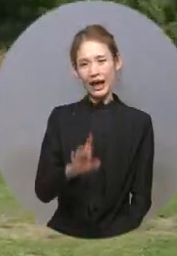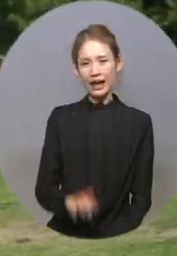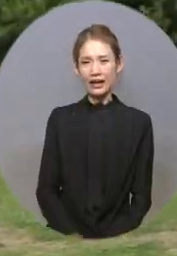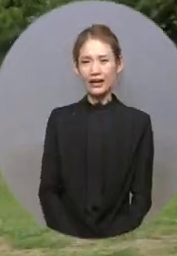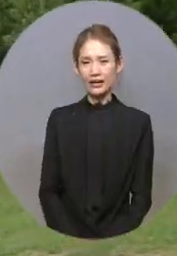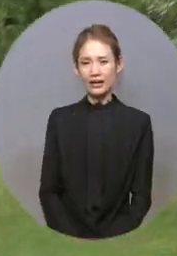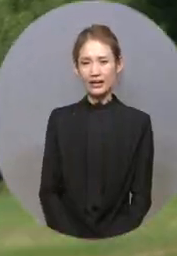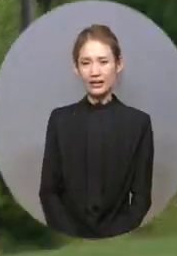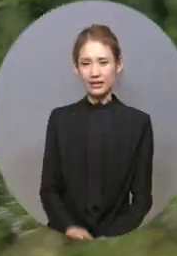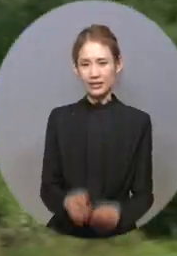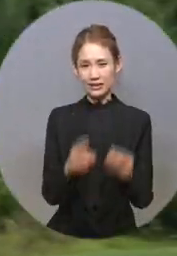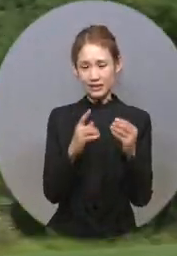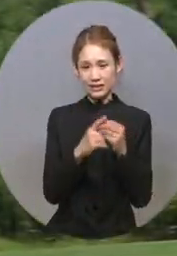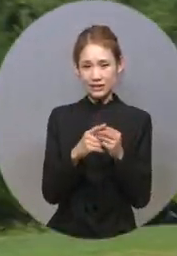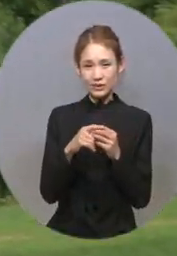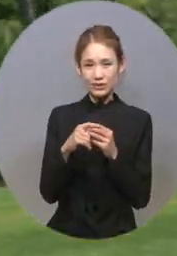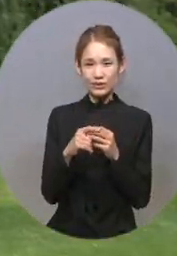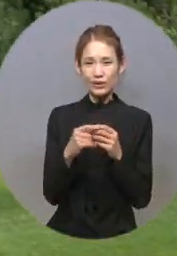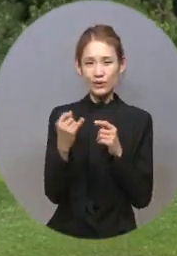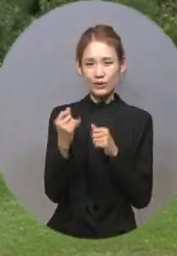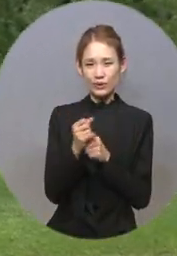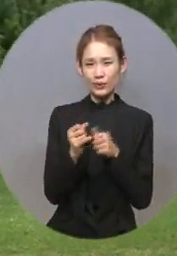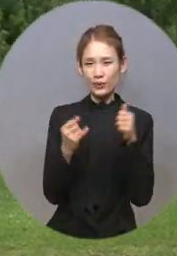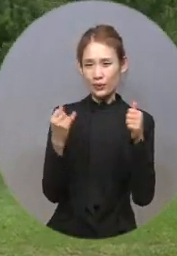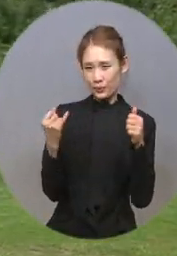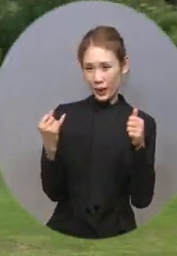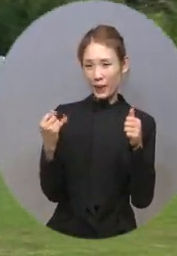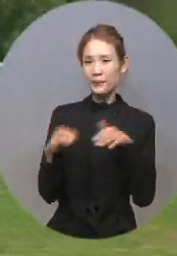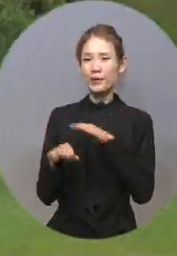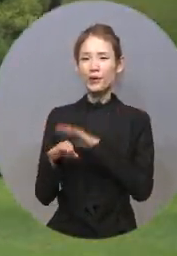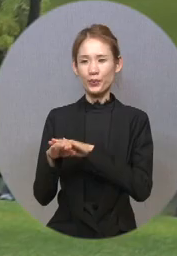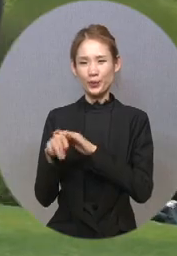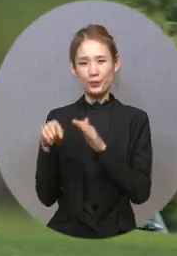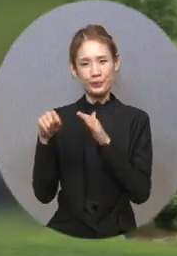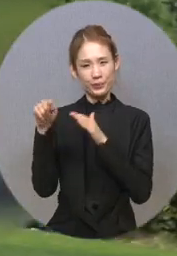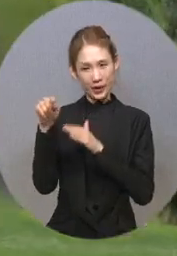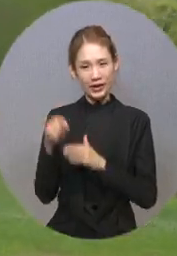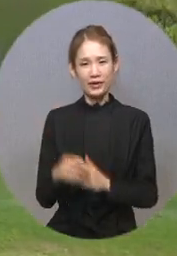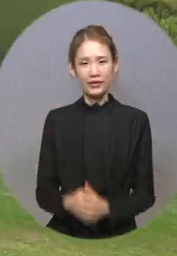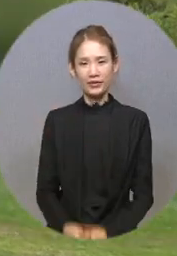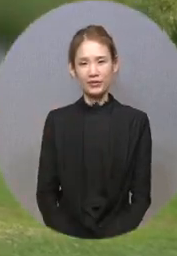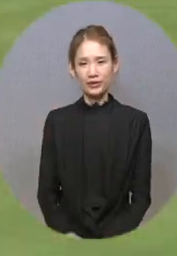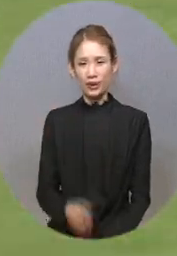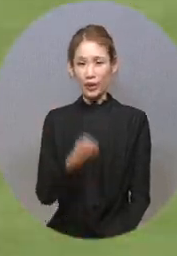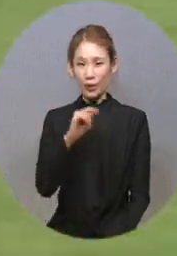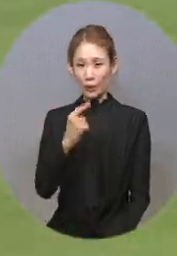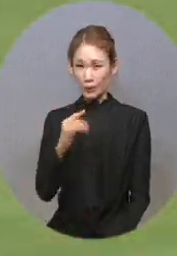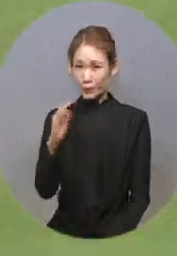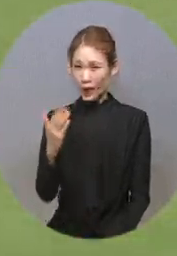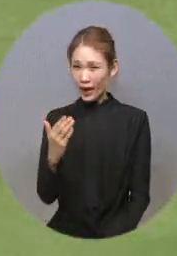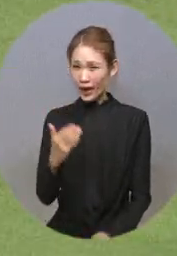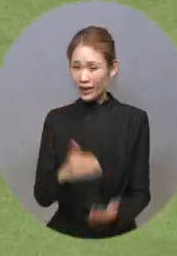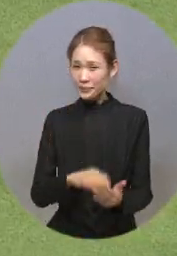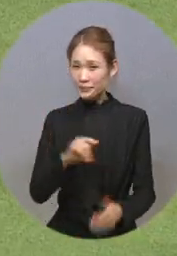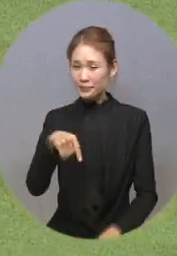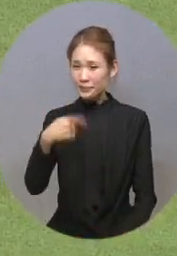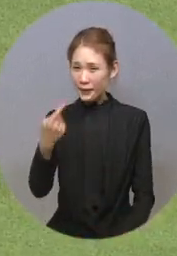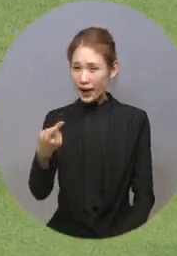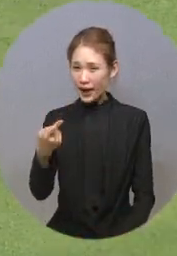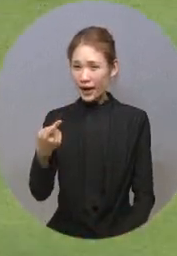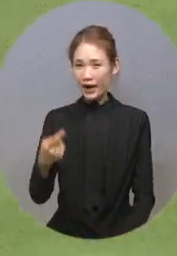첫홀 오동영님과 조은수님은 오른쪽으로 갔습니다. 온 됐어요? 아, 넘어갔어?